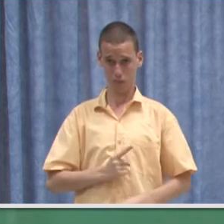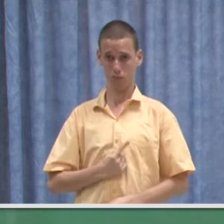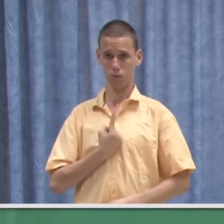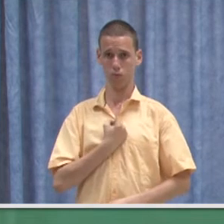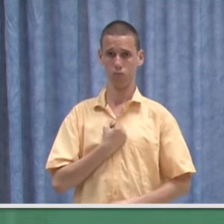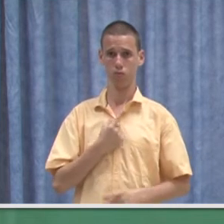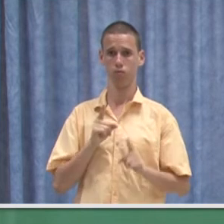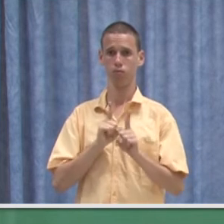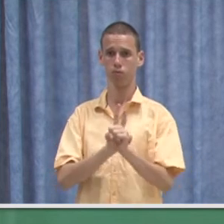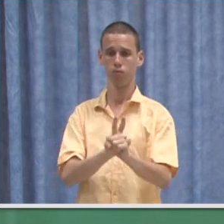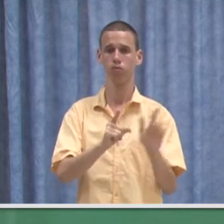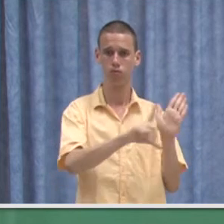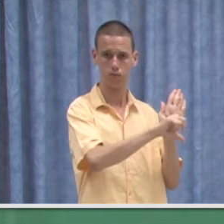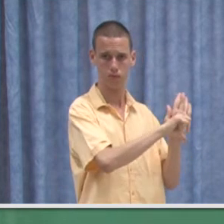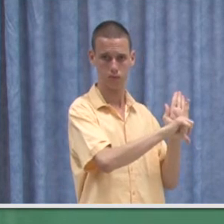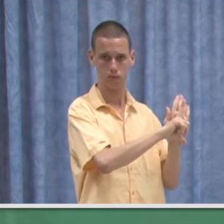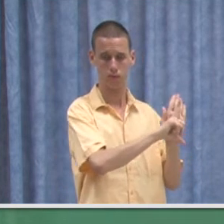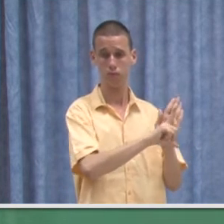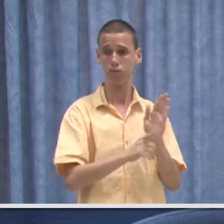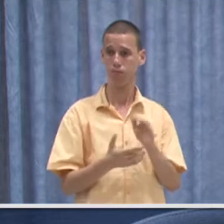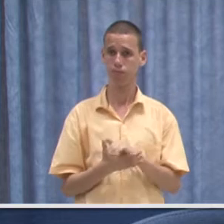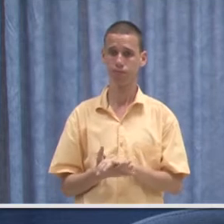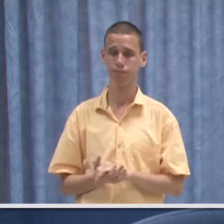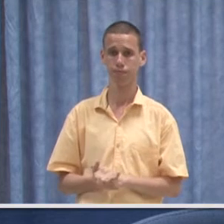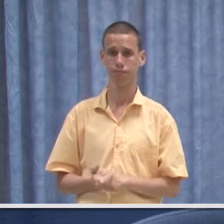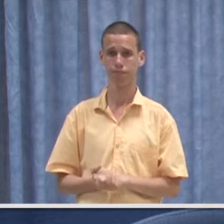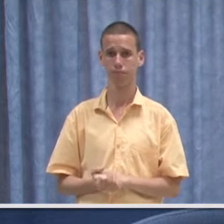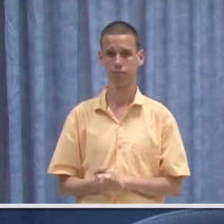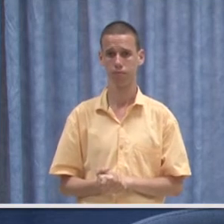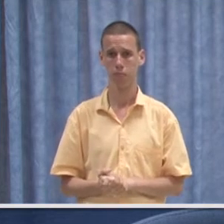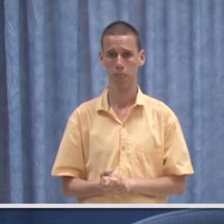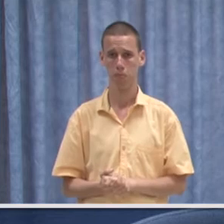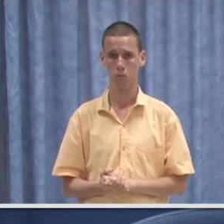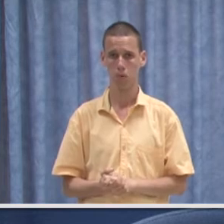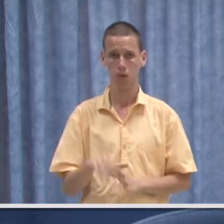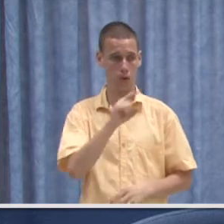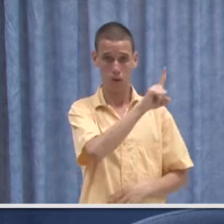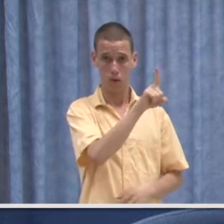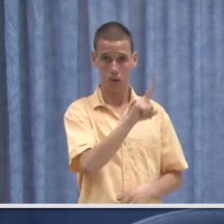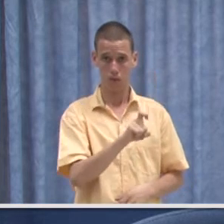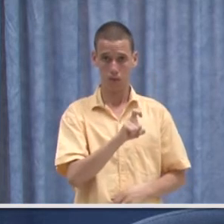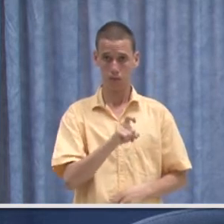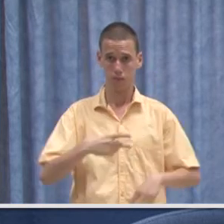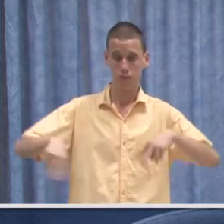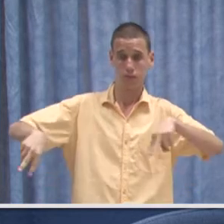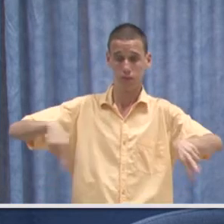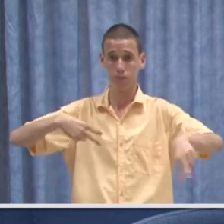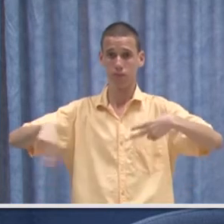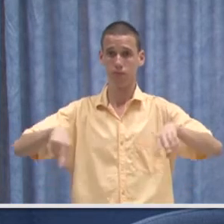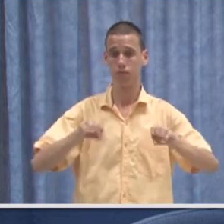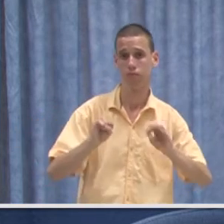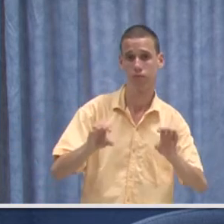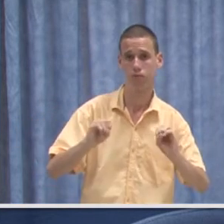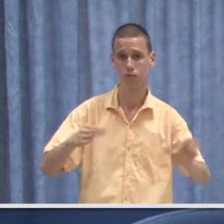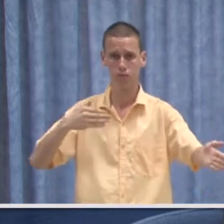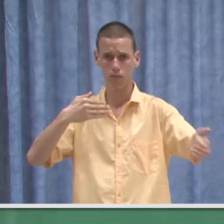prévention. So, vous me dites que l'entertainment est indéfiniment off, la fait? Well,